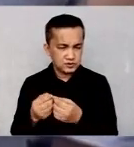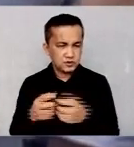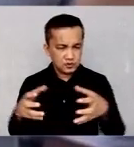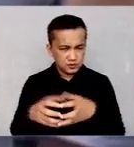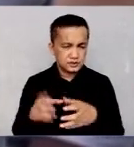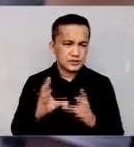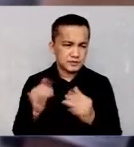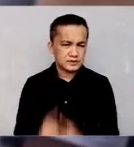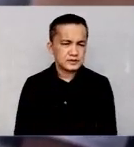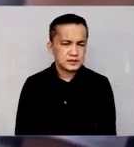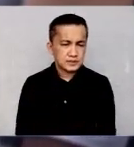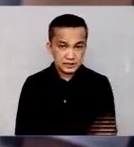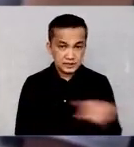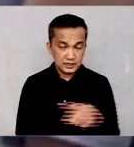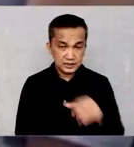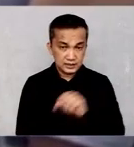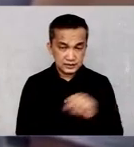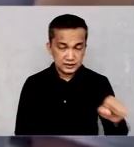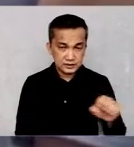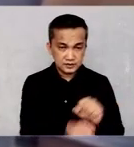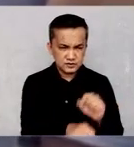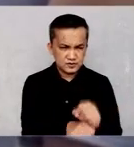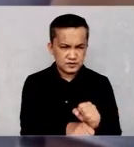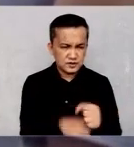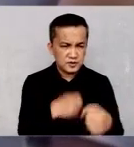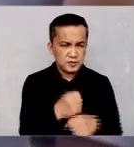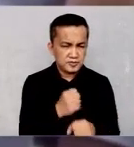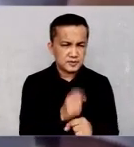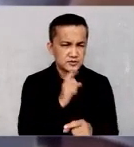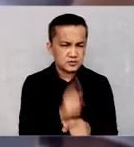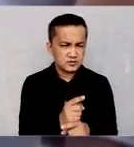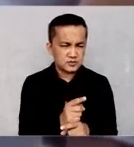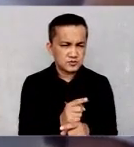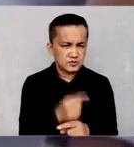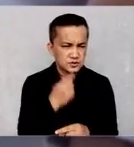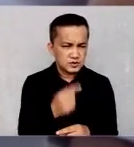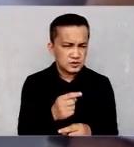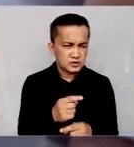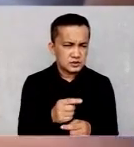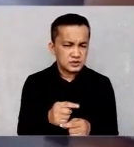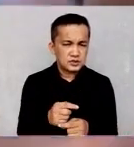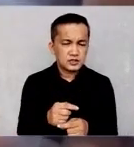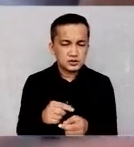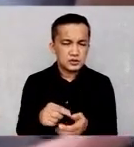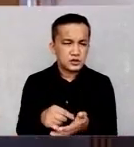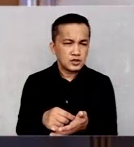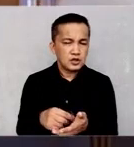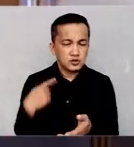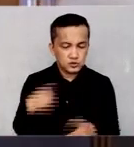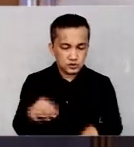ng SSS, ang trabaho niya is to make sure na yung kinocontribute niyo sa pension system ay napapalago niya.